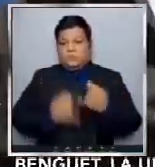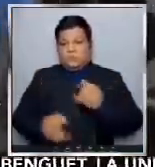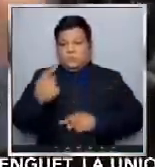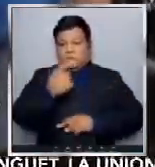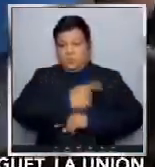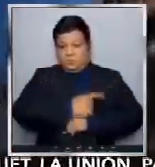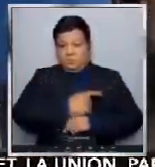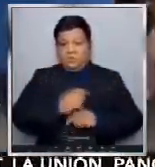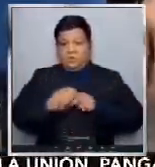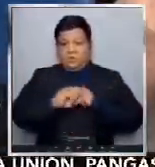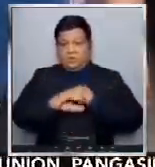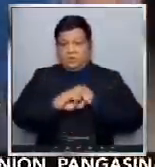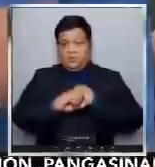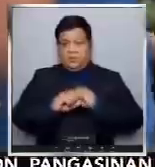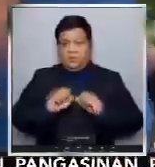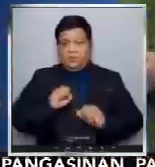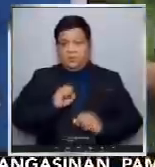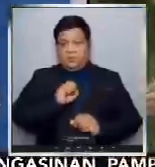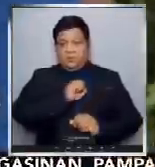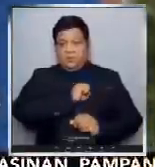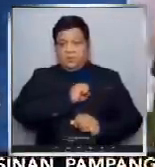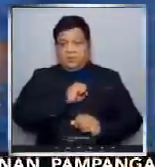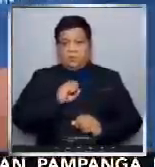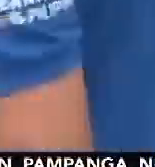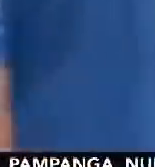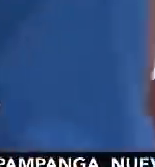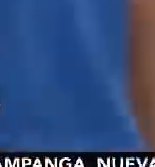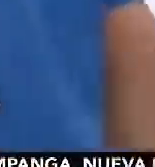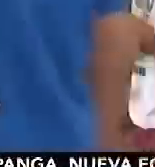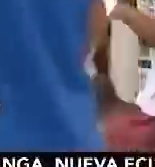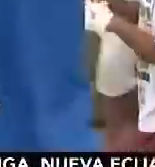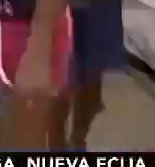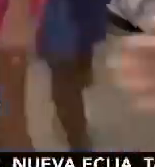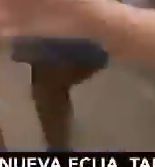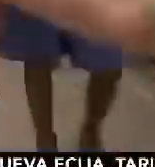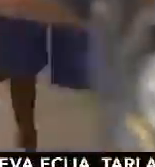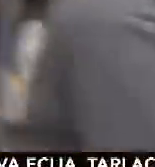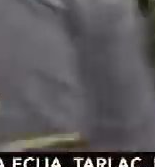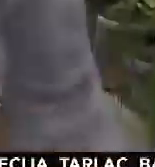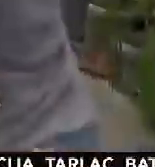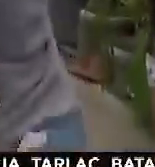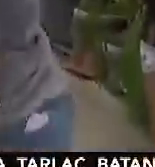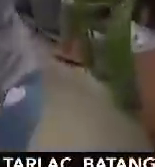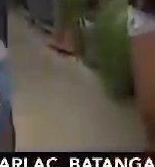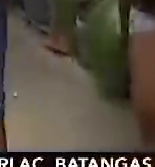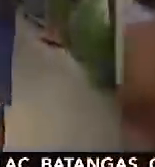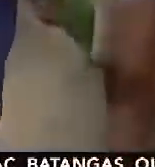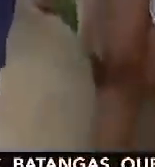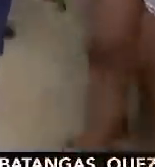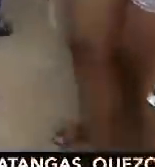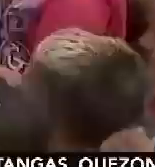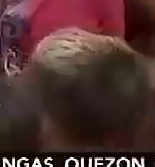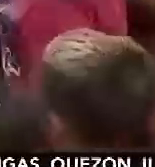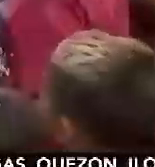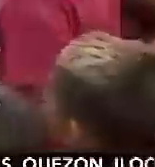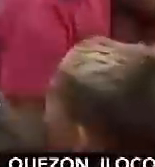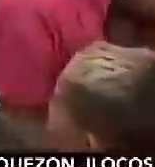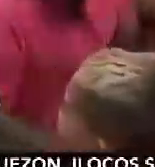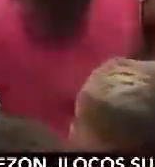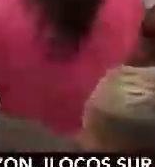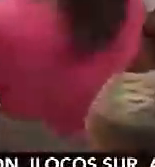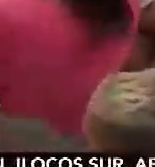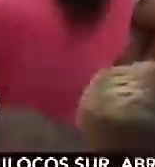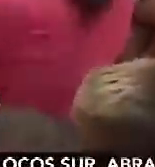Tito Soto sa mga probinsya ng Rizal, Laguna, Batangas at Cavite. Walang programa o town hall meetings,